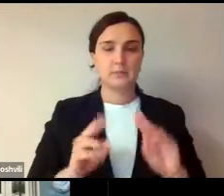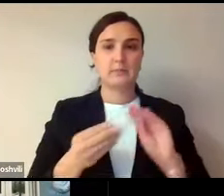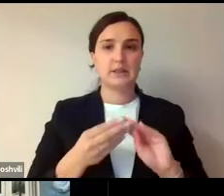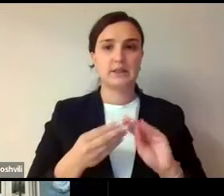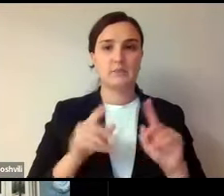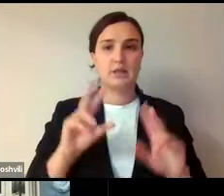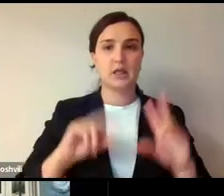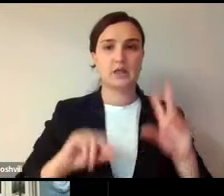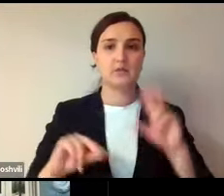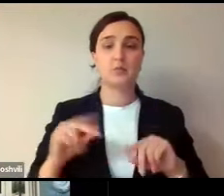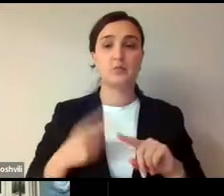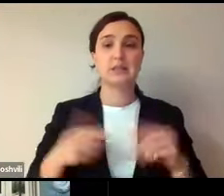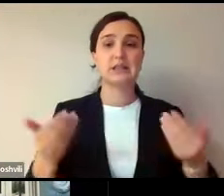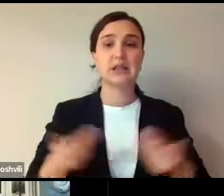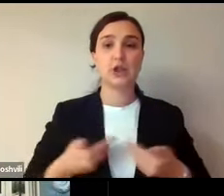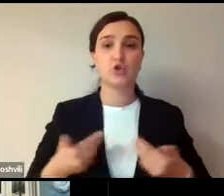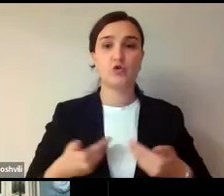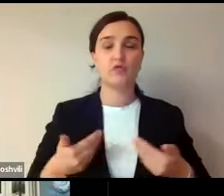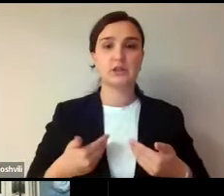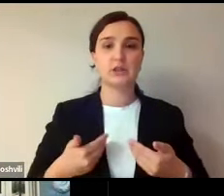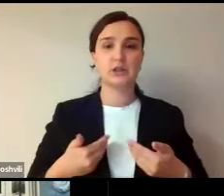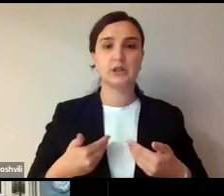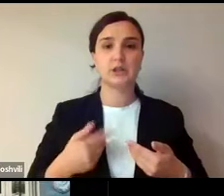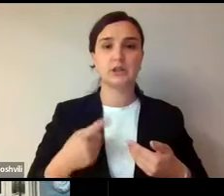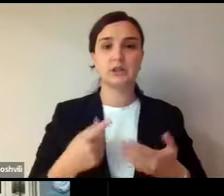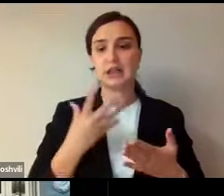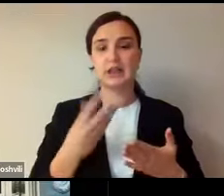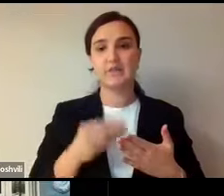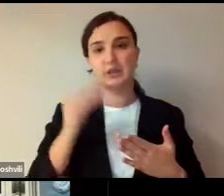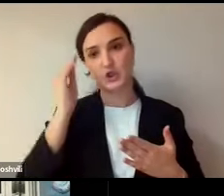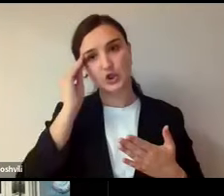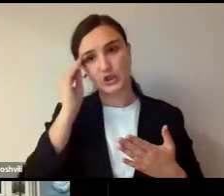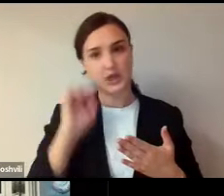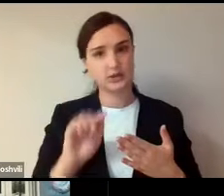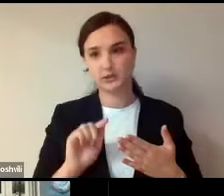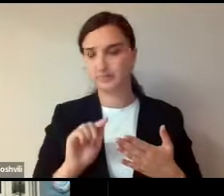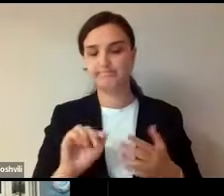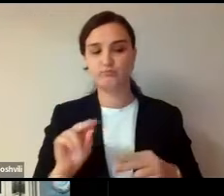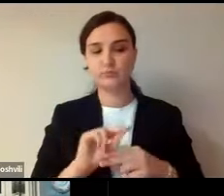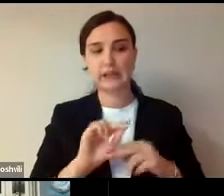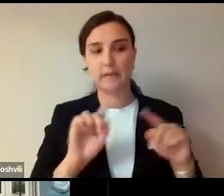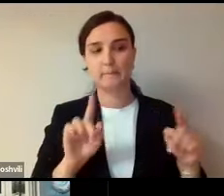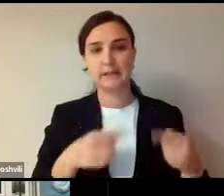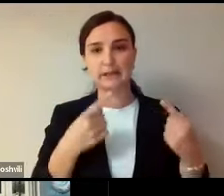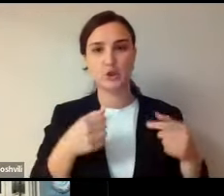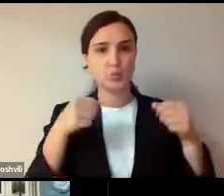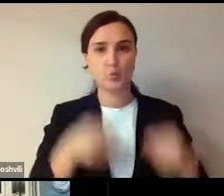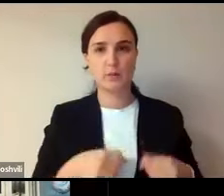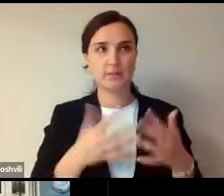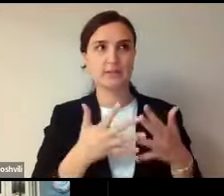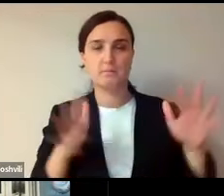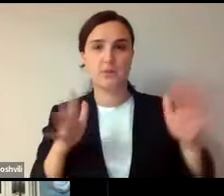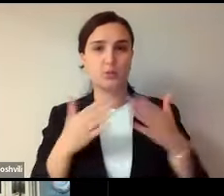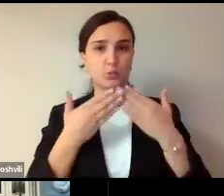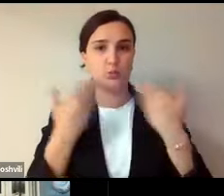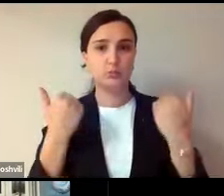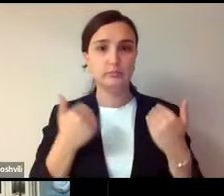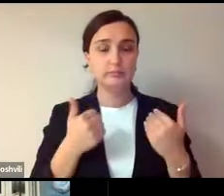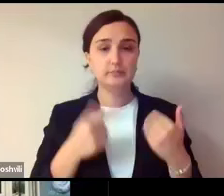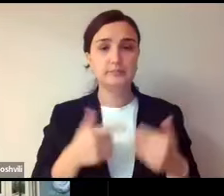რომ საცხოვრისი არ აღემატება თავისი შინაარსით რეაბილიტაციის უფლებას, არ აღემატება თავისი